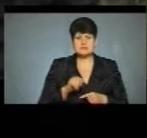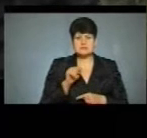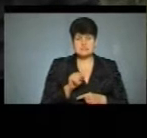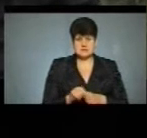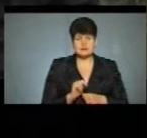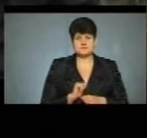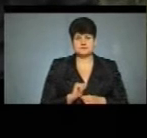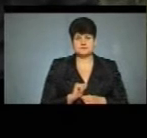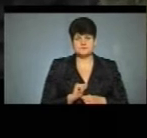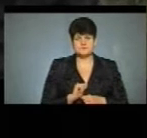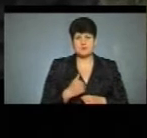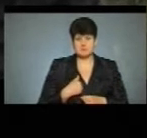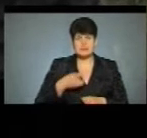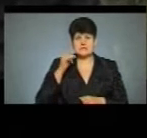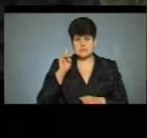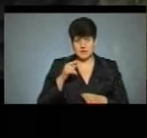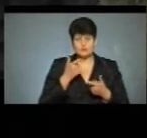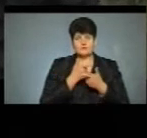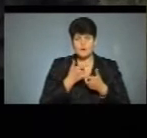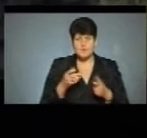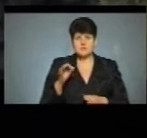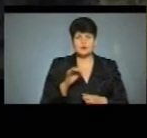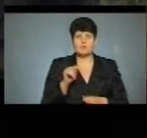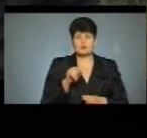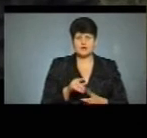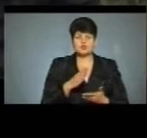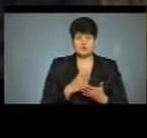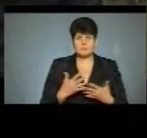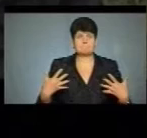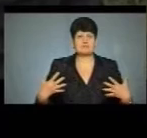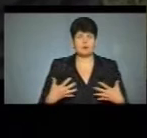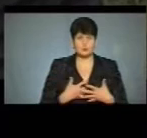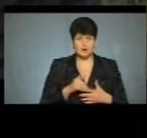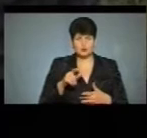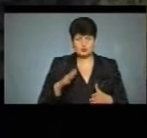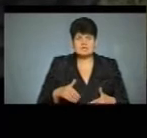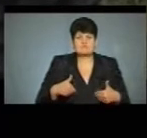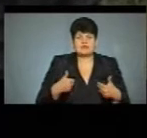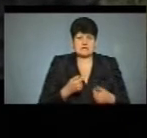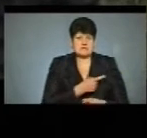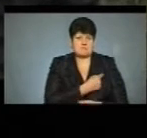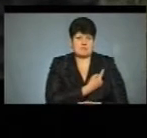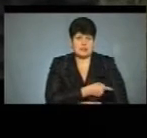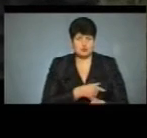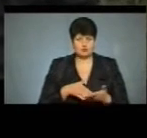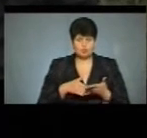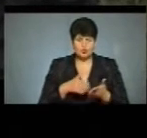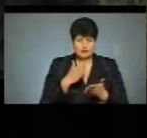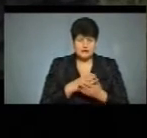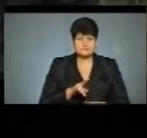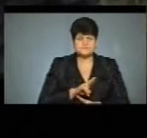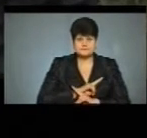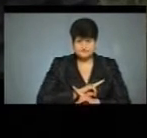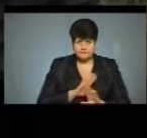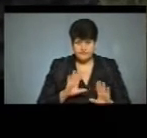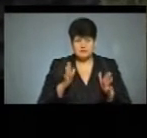із ми знаємо інформацію про те, що є пневмонії, що люди звертаються за медичною допомогою, що є летальні випадки,